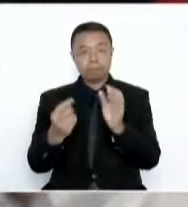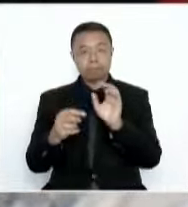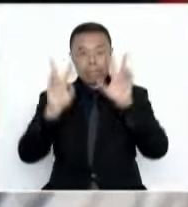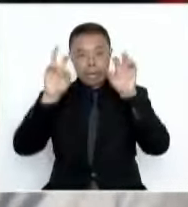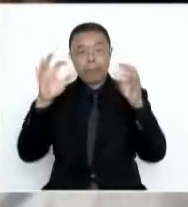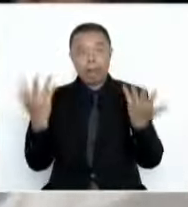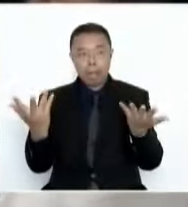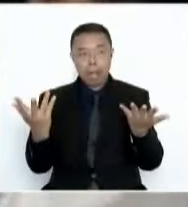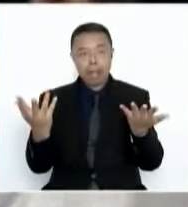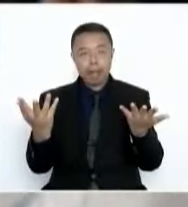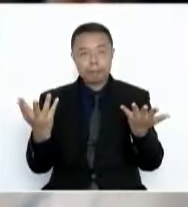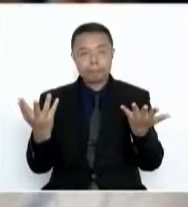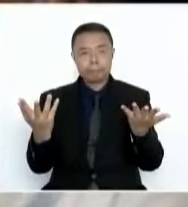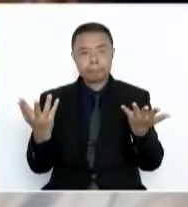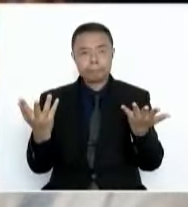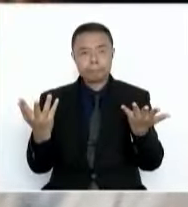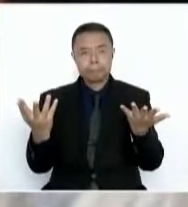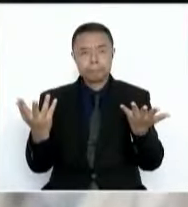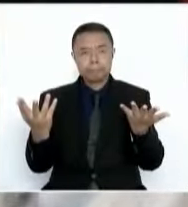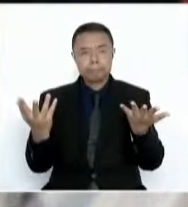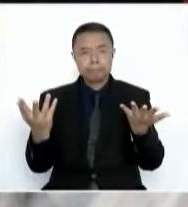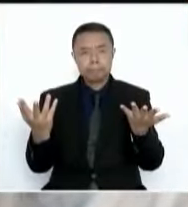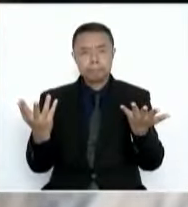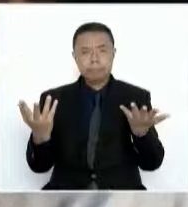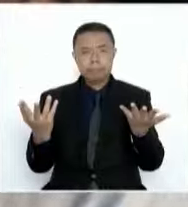apa yang diambil oleh Pak Didi